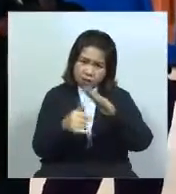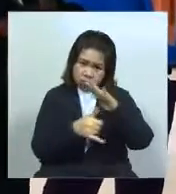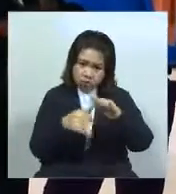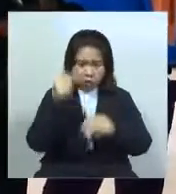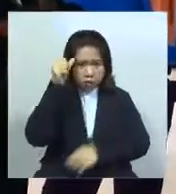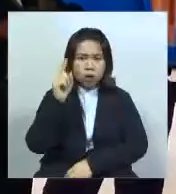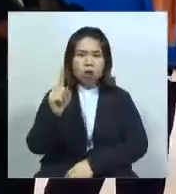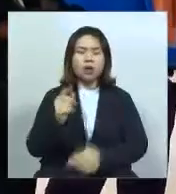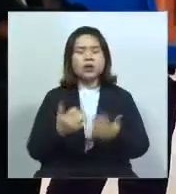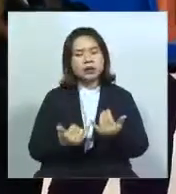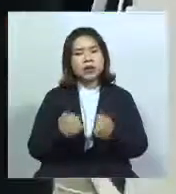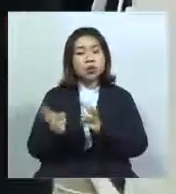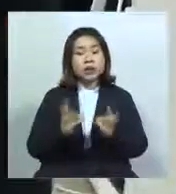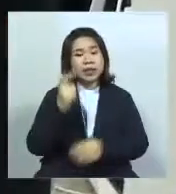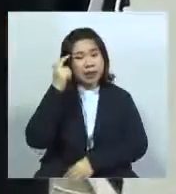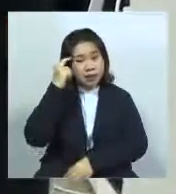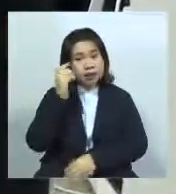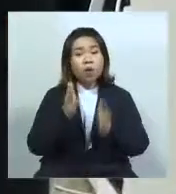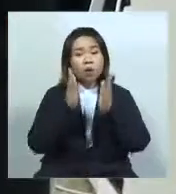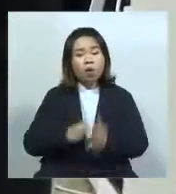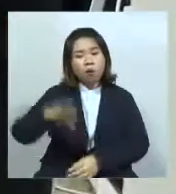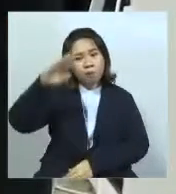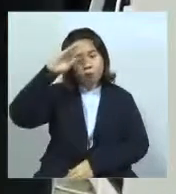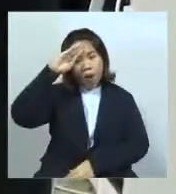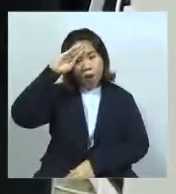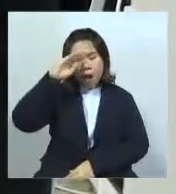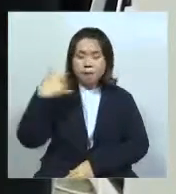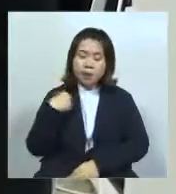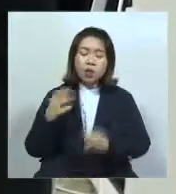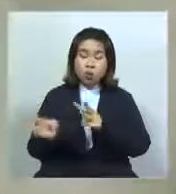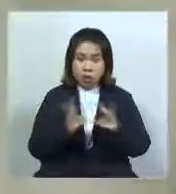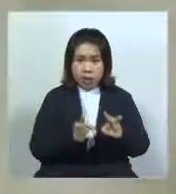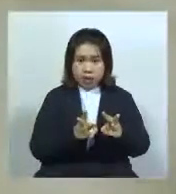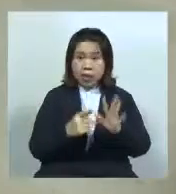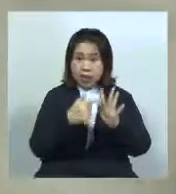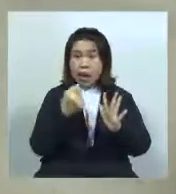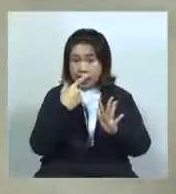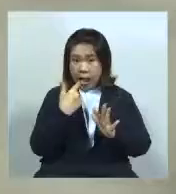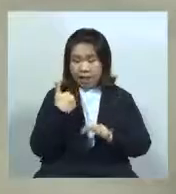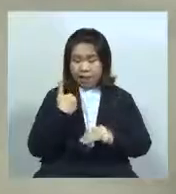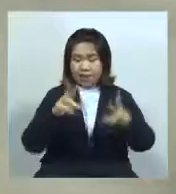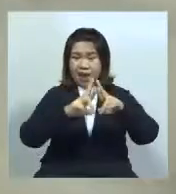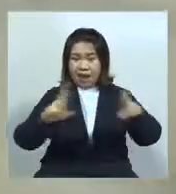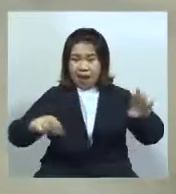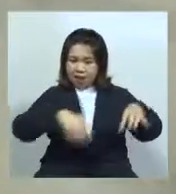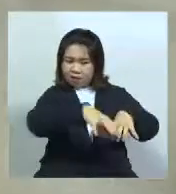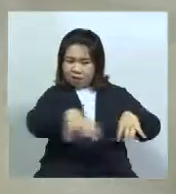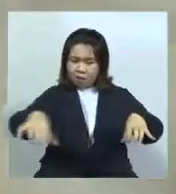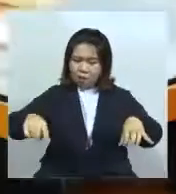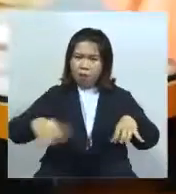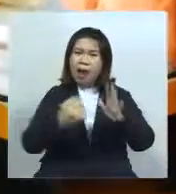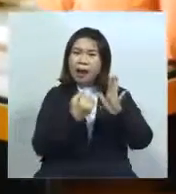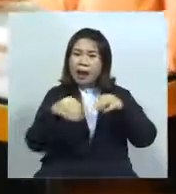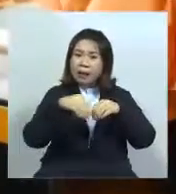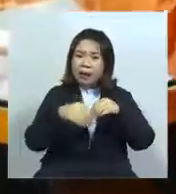อนก็เลยมีแนวคิดที่จะให้ผู้ป่วยที่พบแพทย์แล้วมีตัวเลือกในการไปรับยาที่ร้านขายยาที่ผู้ป่วยสะด